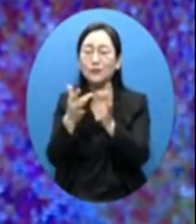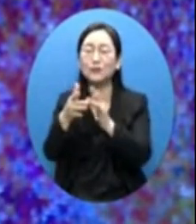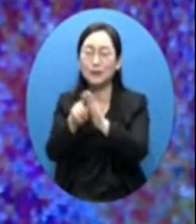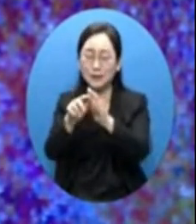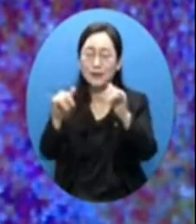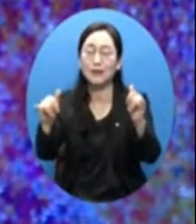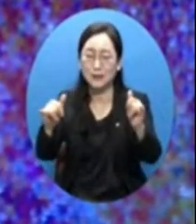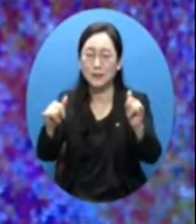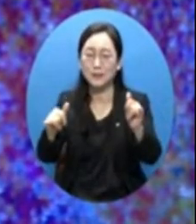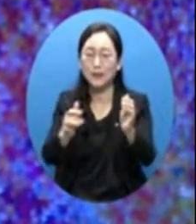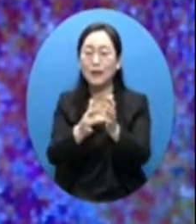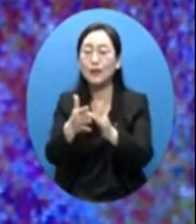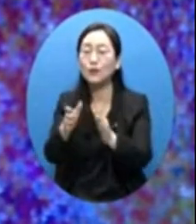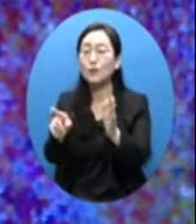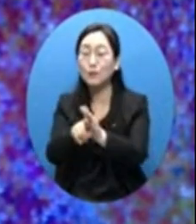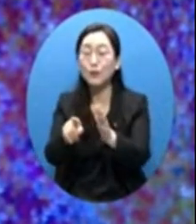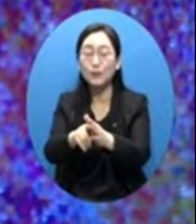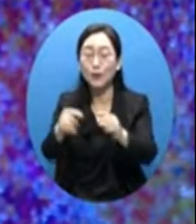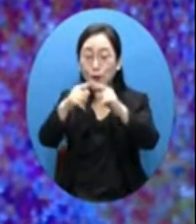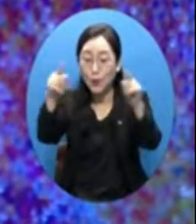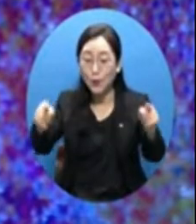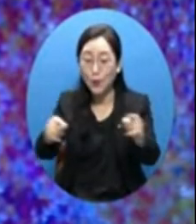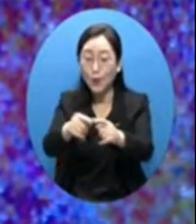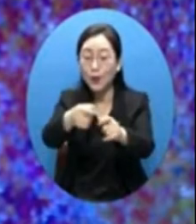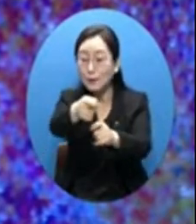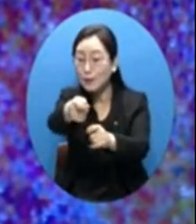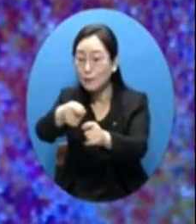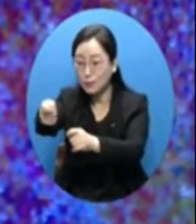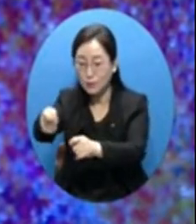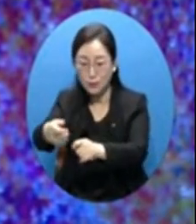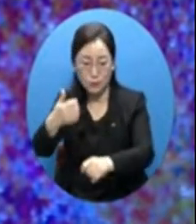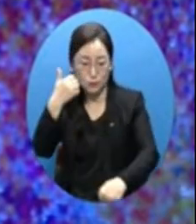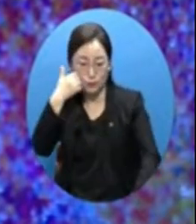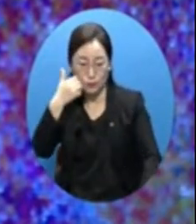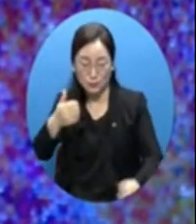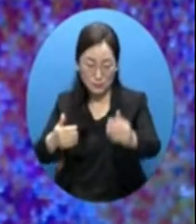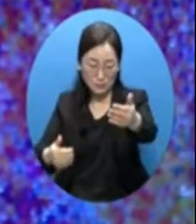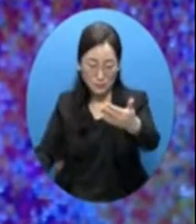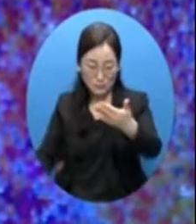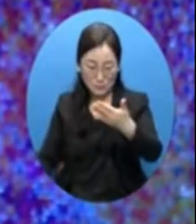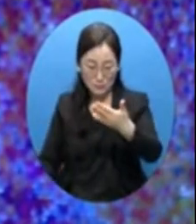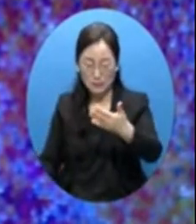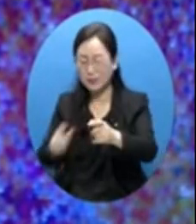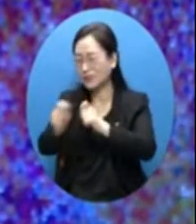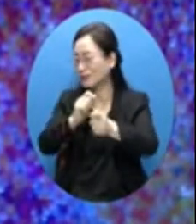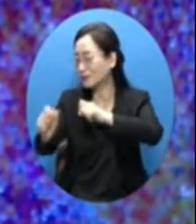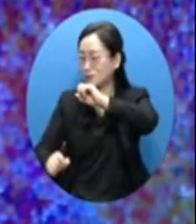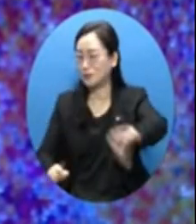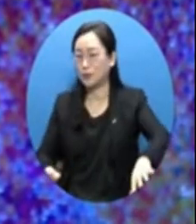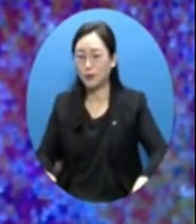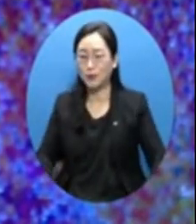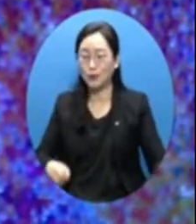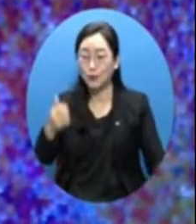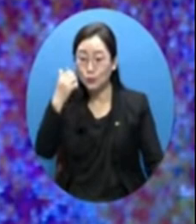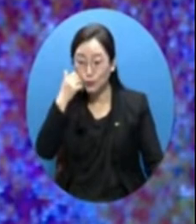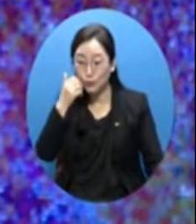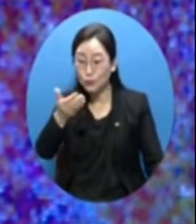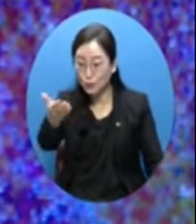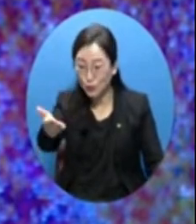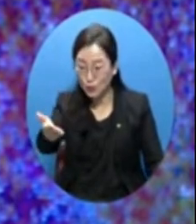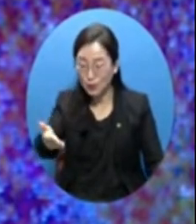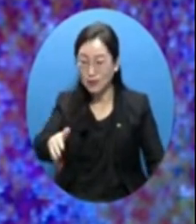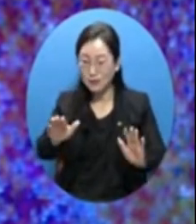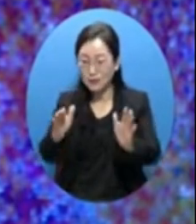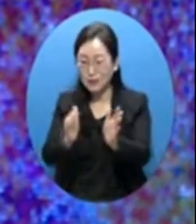되었습니다. 예수 믿으세요. 전도를 주니까 어떤 사람은 전도를 그 앞에서 찢어버리기도 하고 어떤 사람은 그동안에 받은